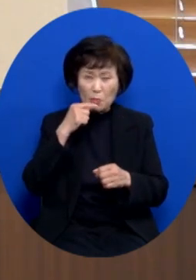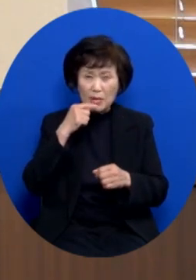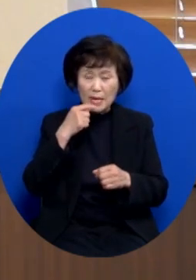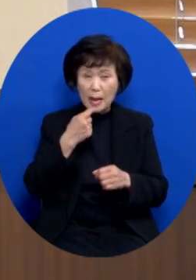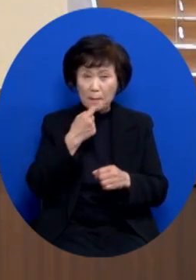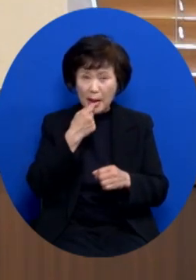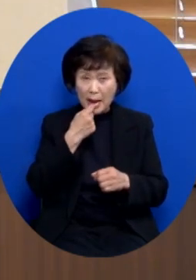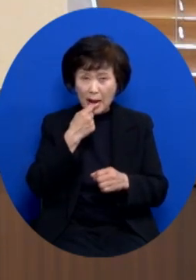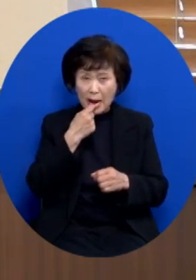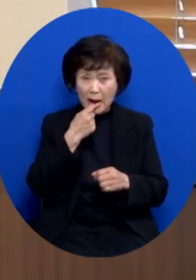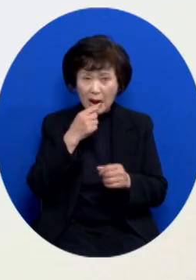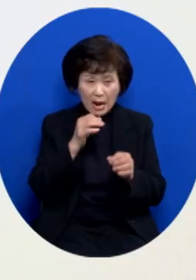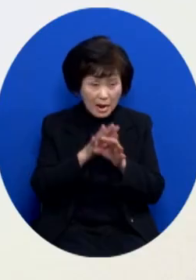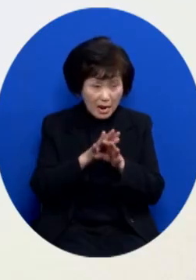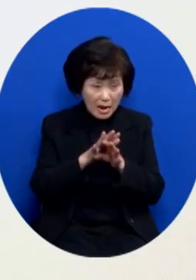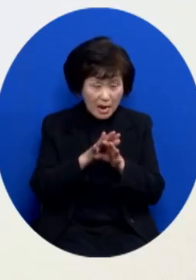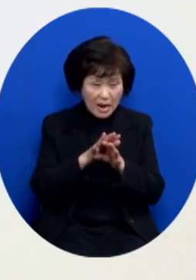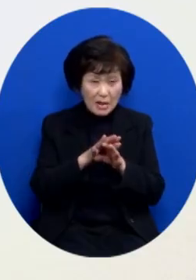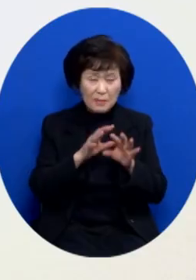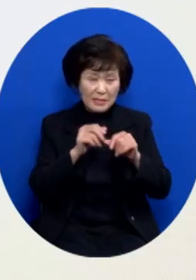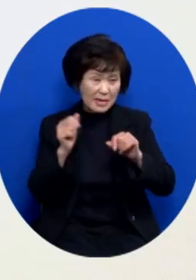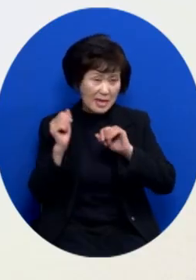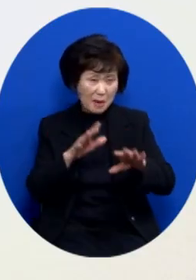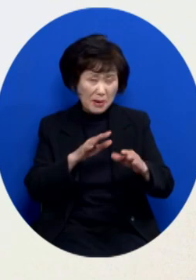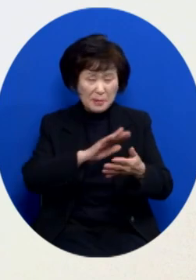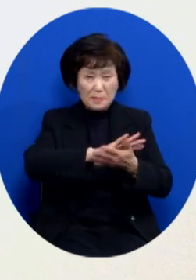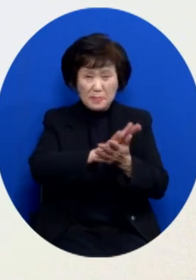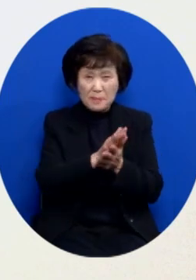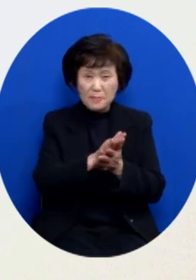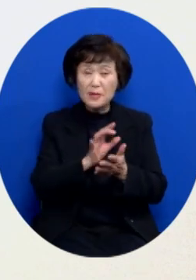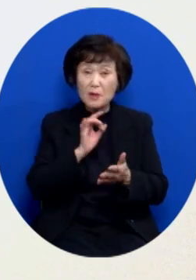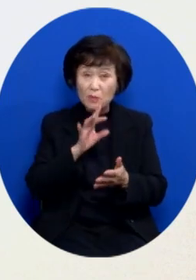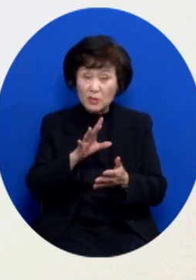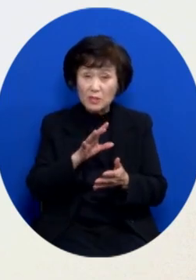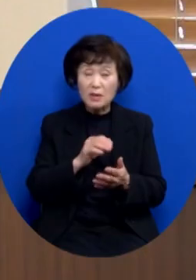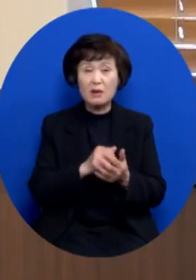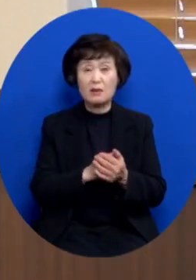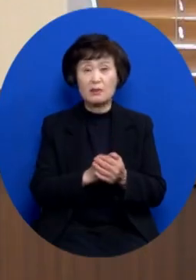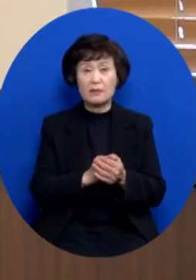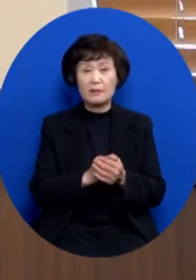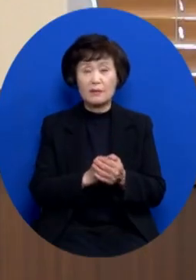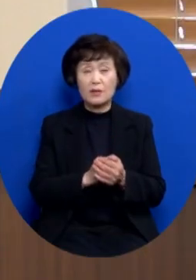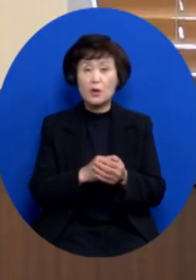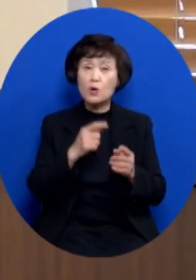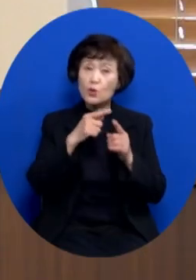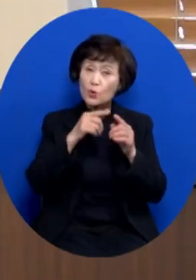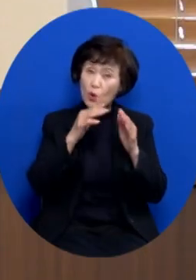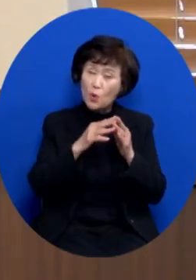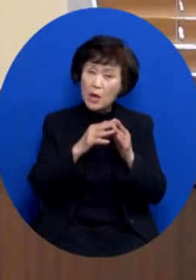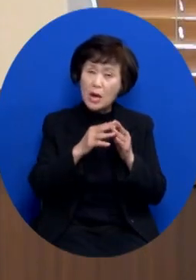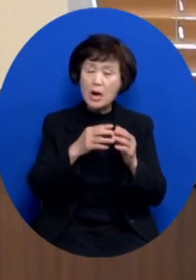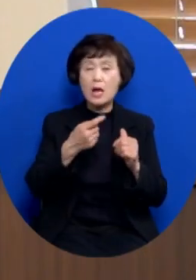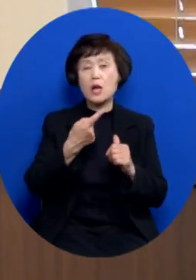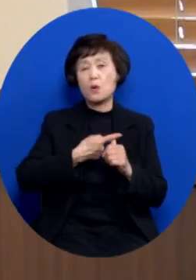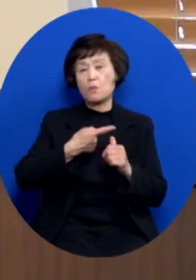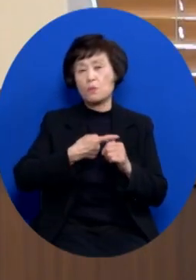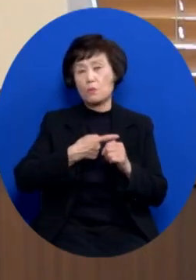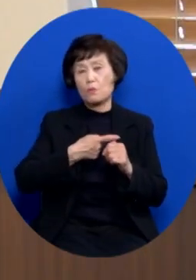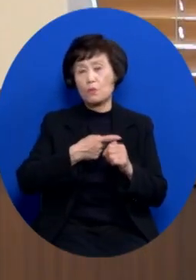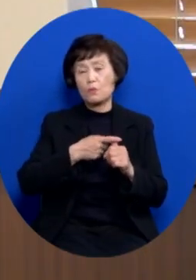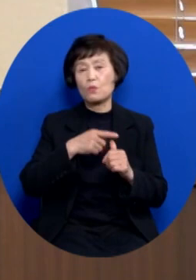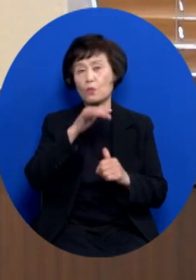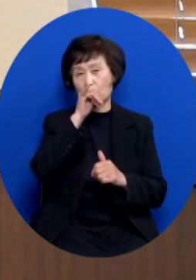땅에 버리워 밟히운다. 그러니까 맛을 잃으면 밟히우게 되니까 교회가 이제 지탄받게 되는 것이고